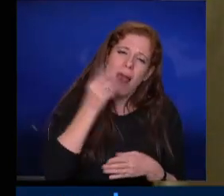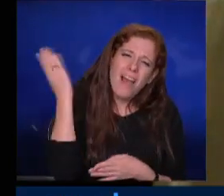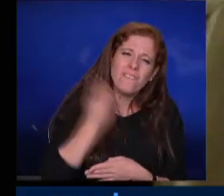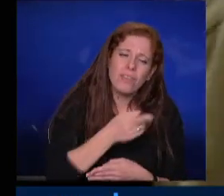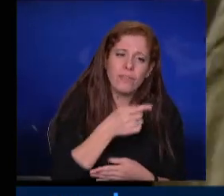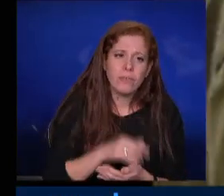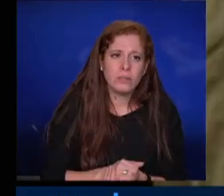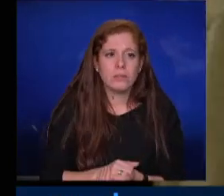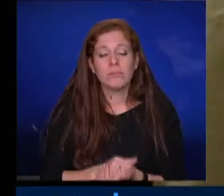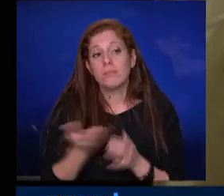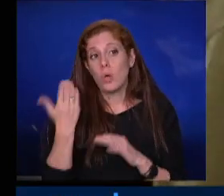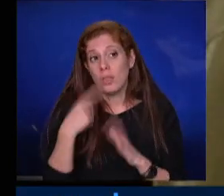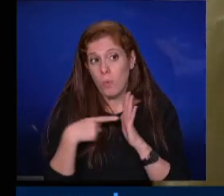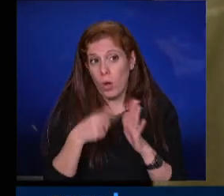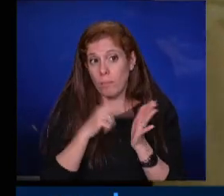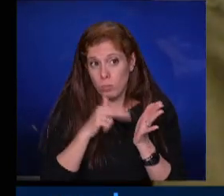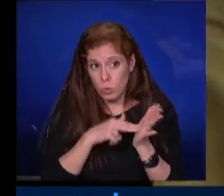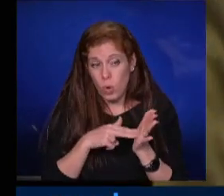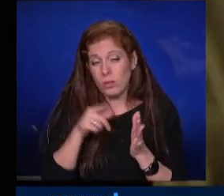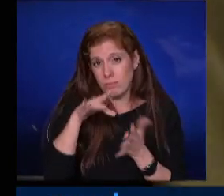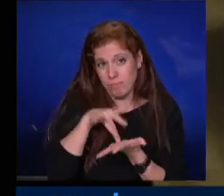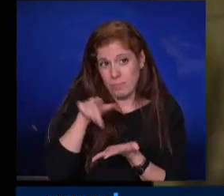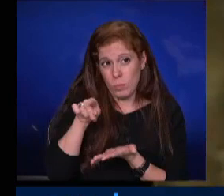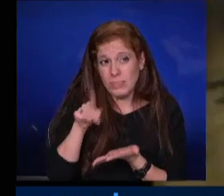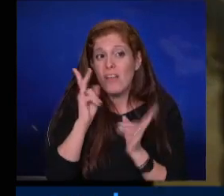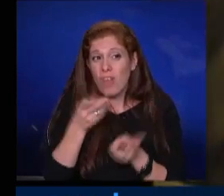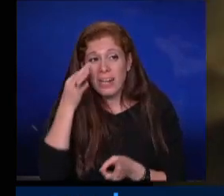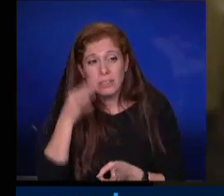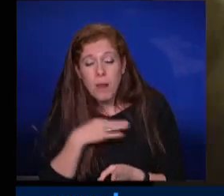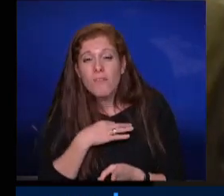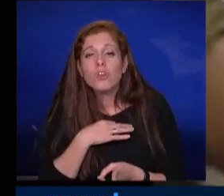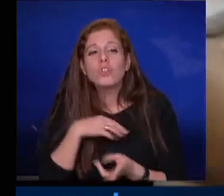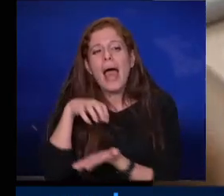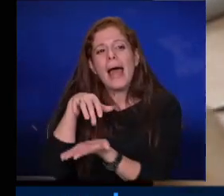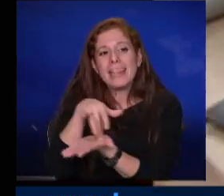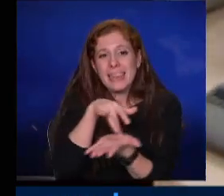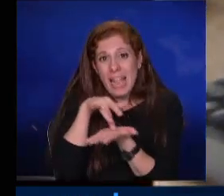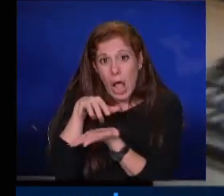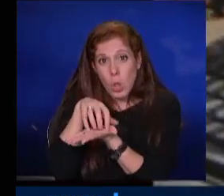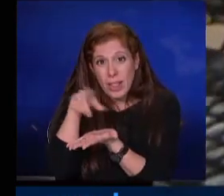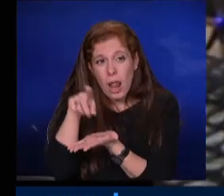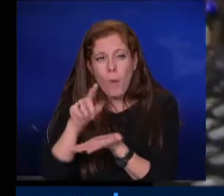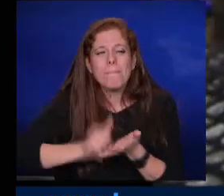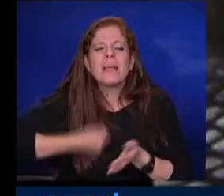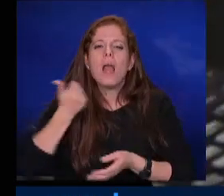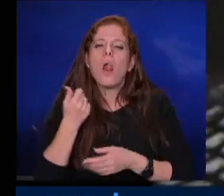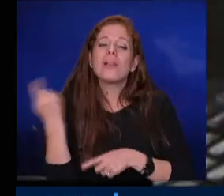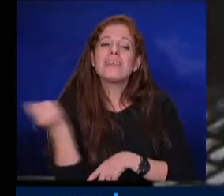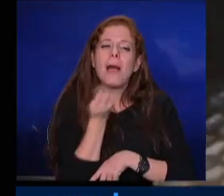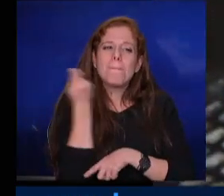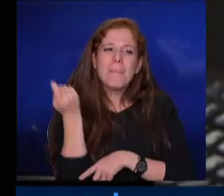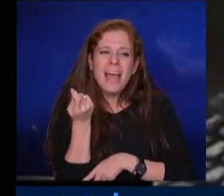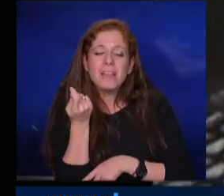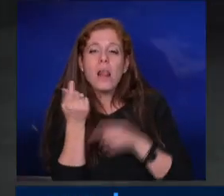מקודם הראו גם כמה תמונות מהדאחיה על ג'נוביה. אפשר לשים לב שהתחנות הללו מנהלות למעשה קמפיין לבנון תחת